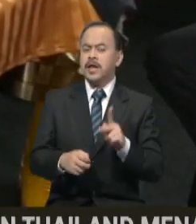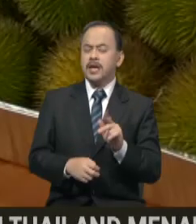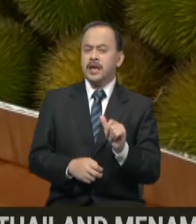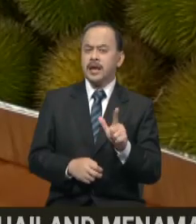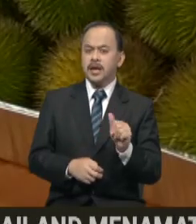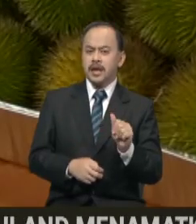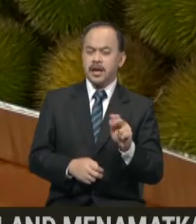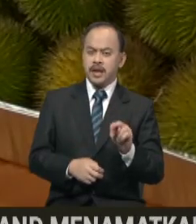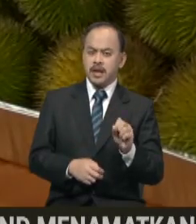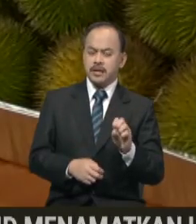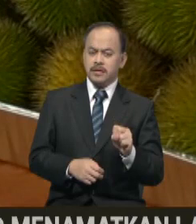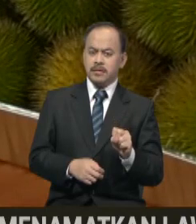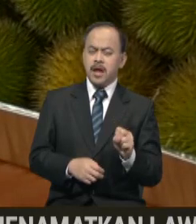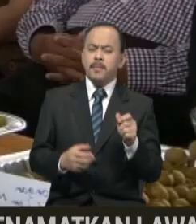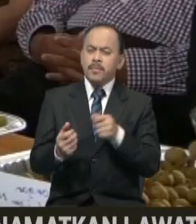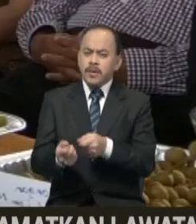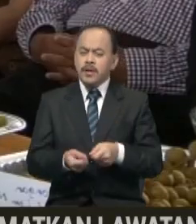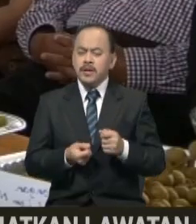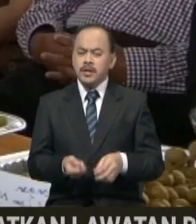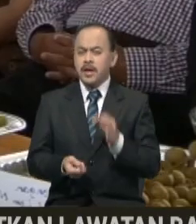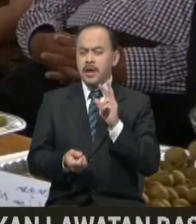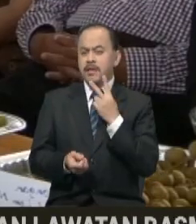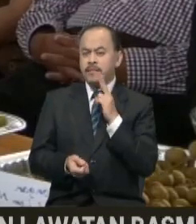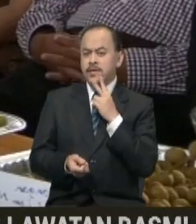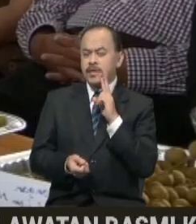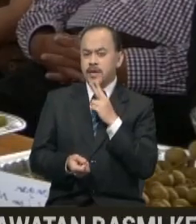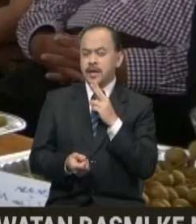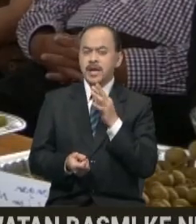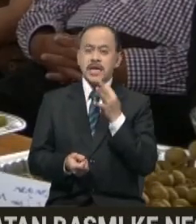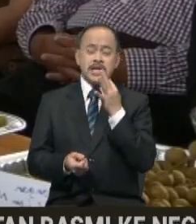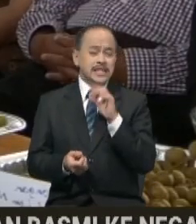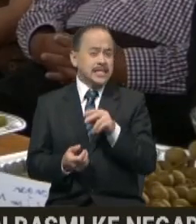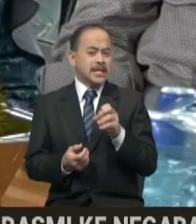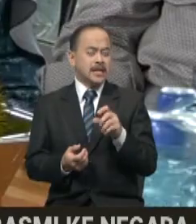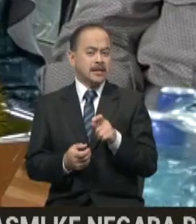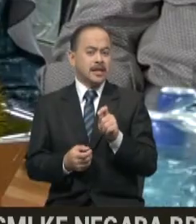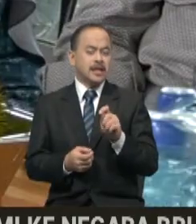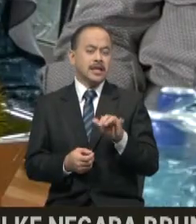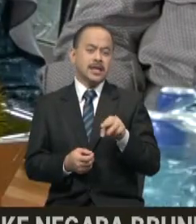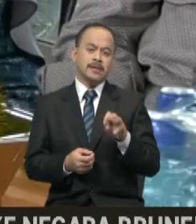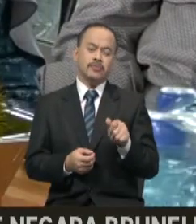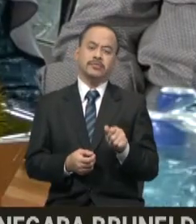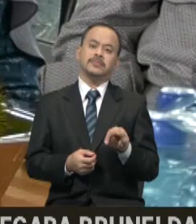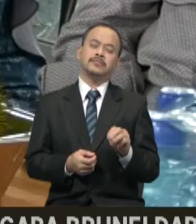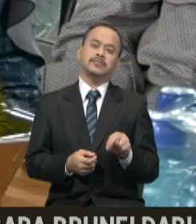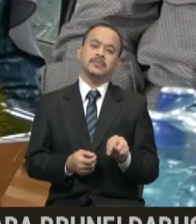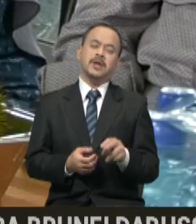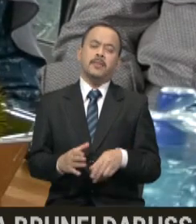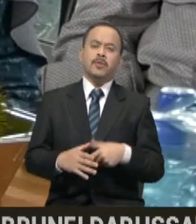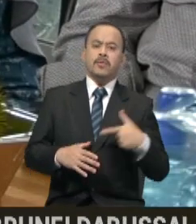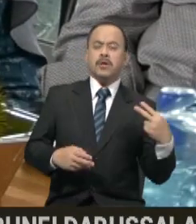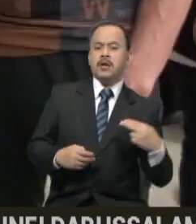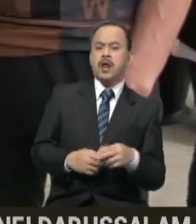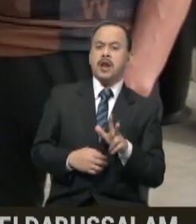Kilanas berupaya mengusahakan penanaman sayur-sayuran, cili dan timun. Pada tahun lalu, syarikat ini berupaya mengeluarkan hasil